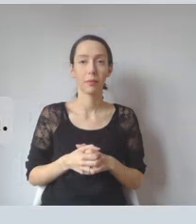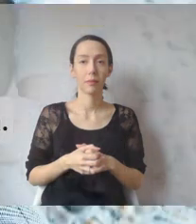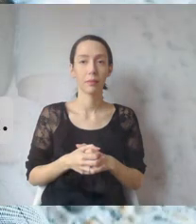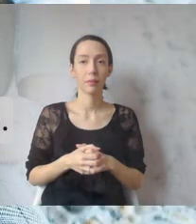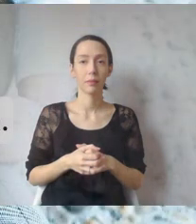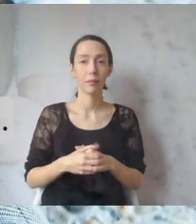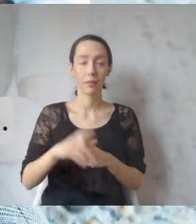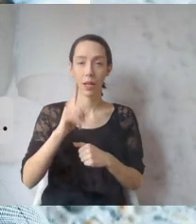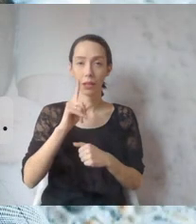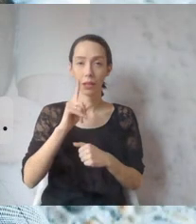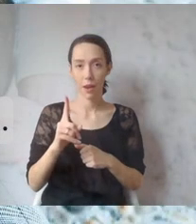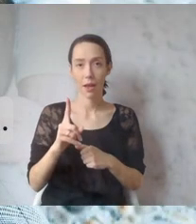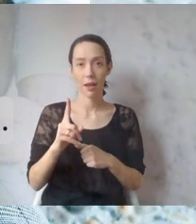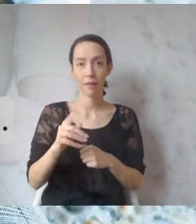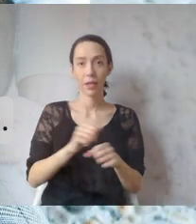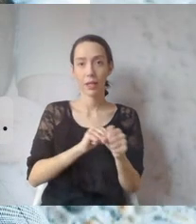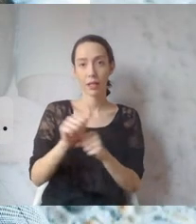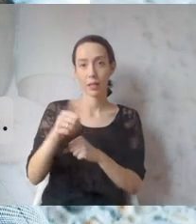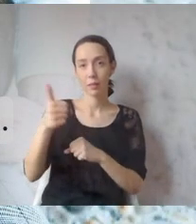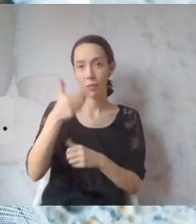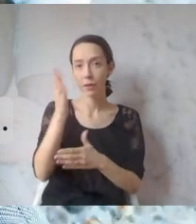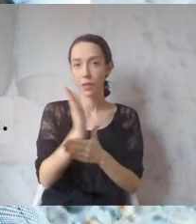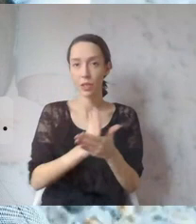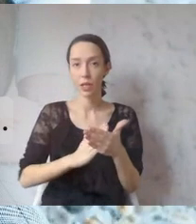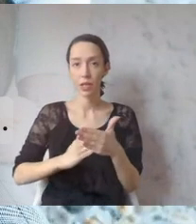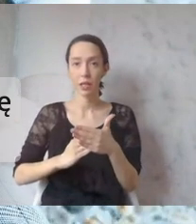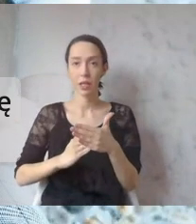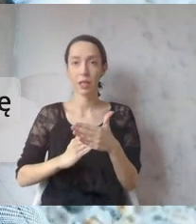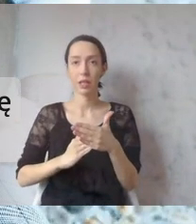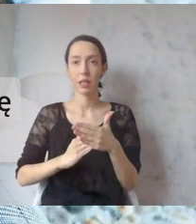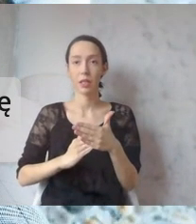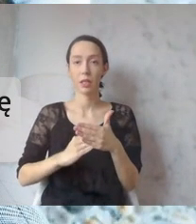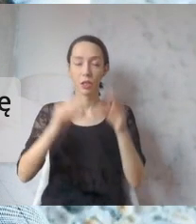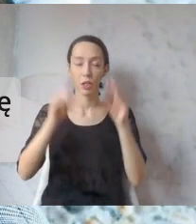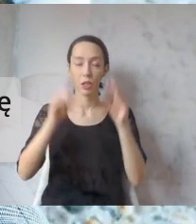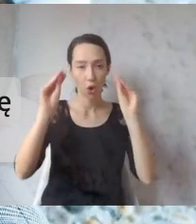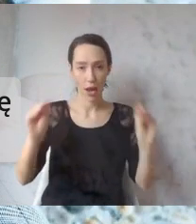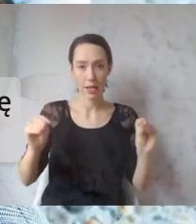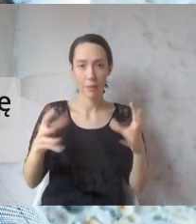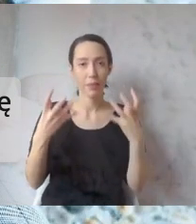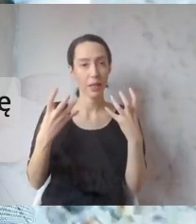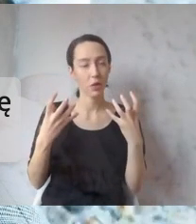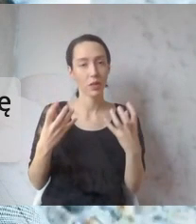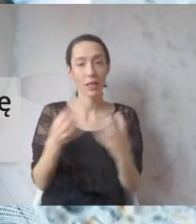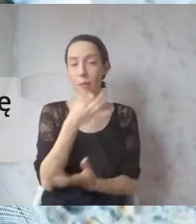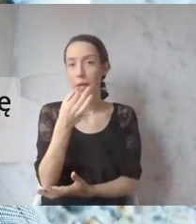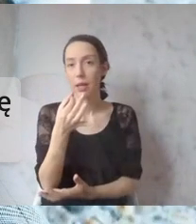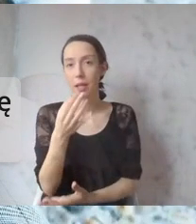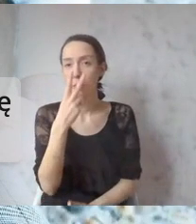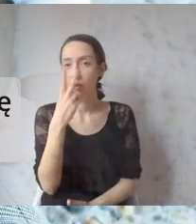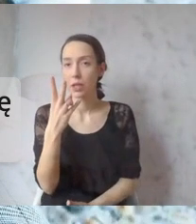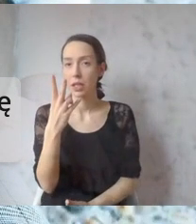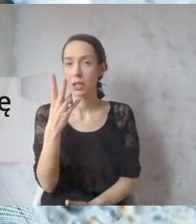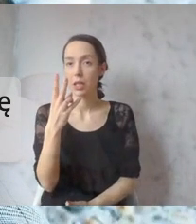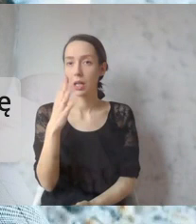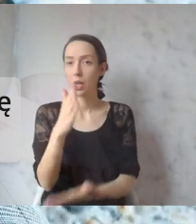I tak naprawdę jesteśmy już w pierwszej części szkolenia, także chciałabym zapytać, czy, bo widzę, że tutaj pojawiły